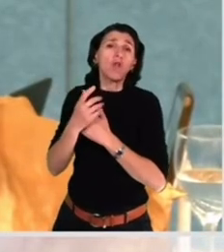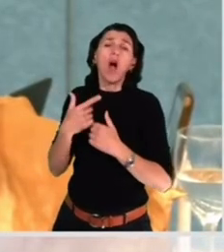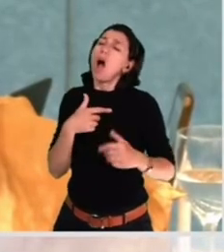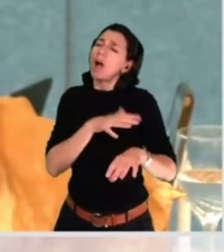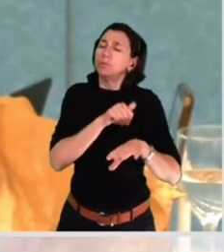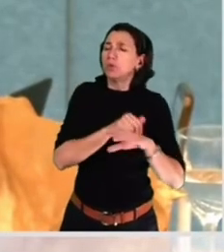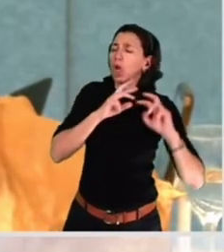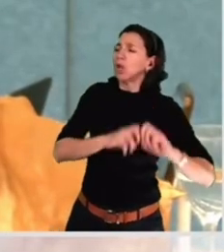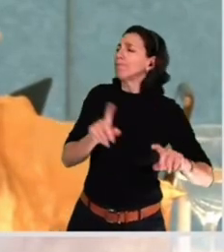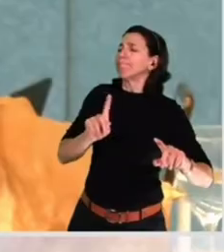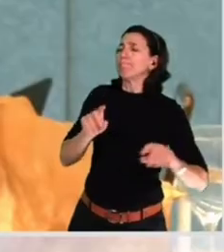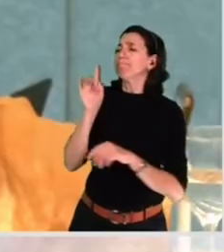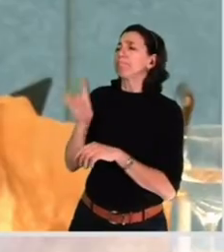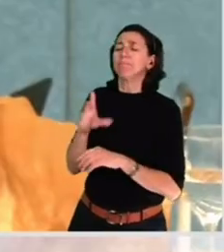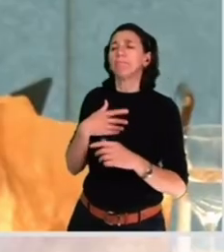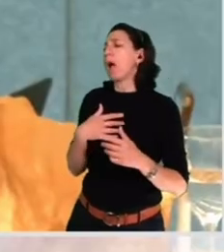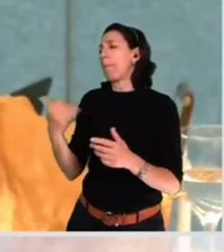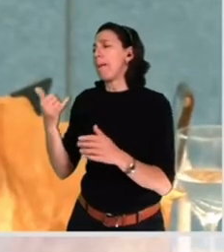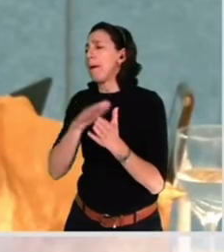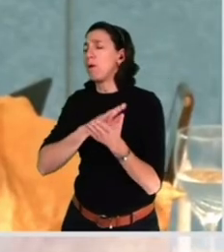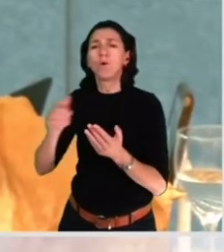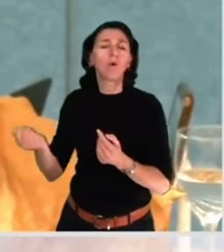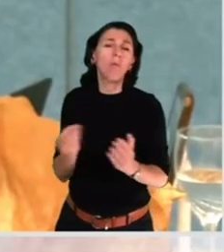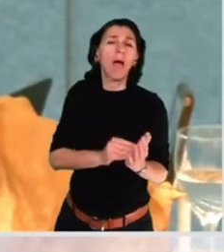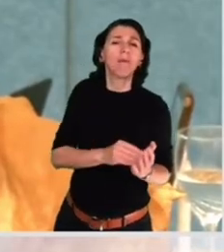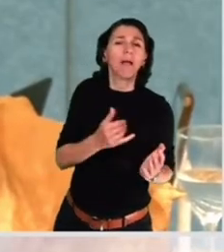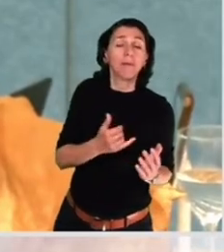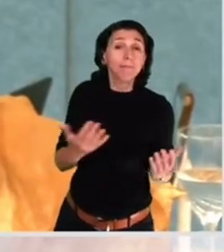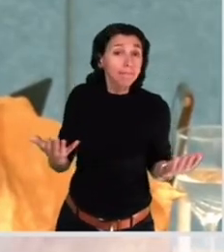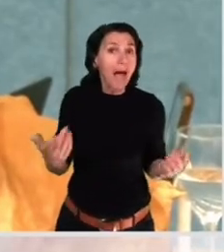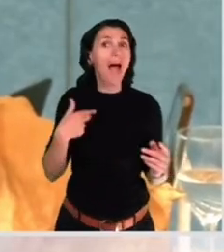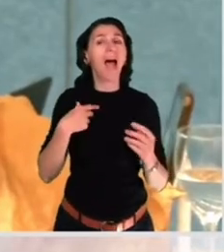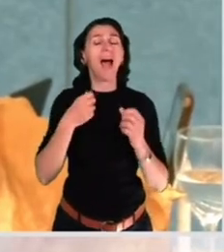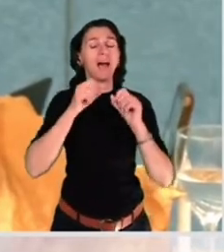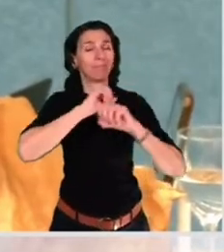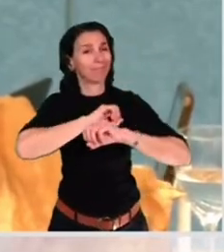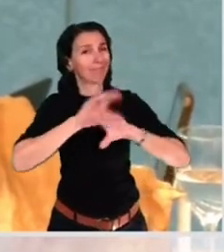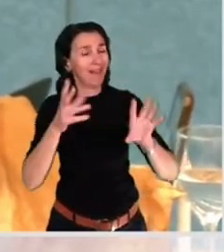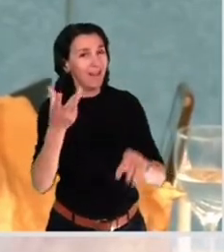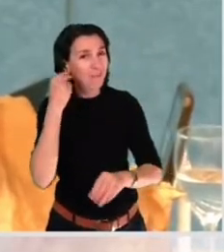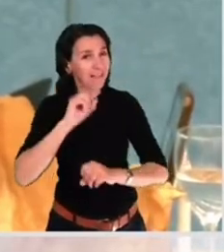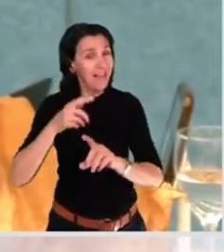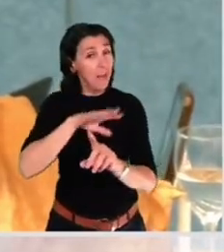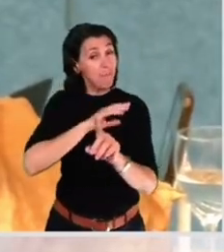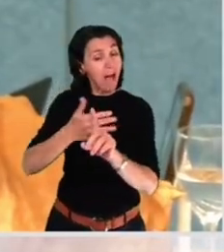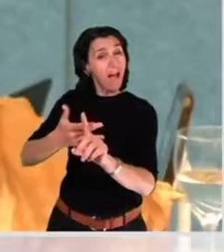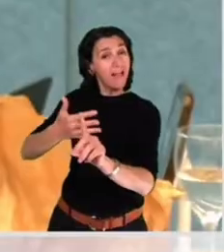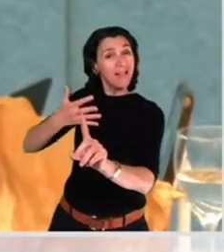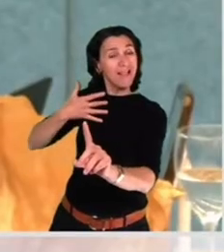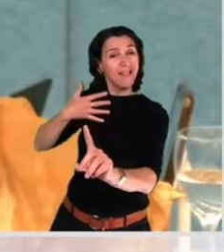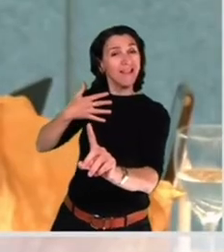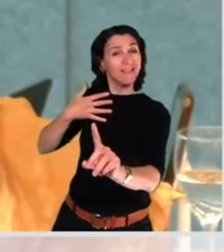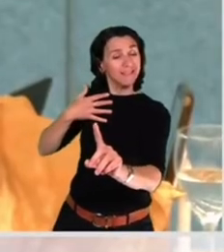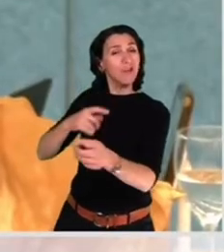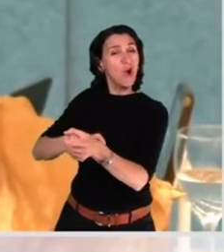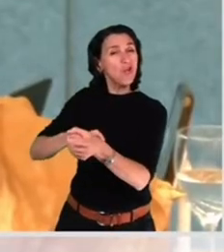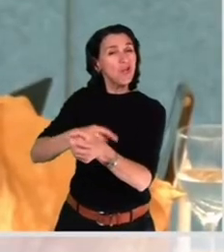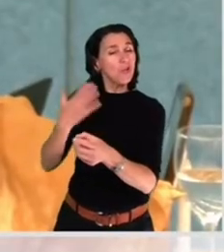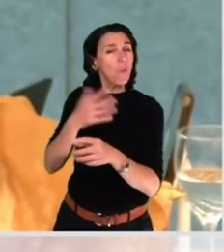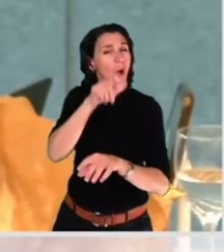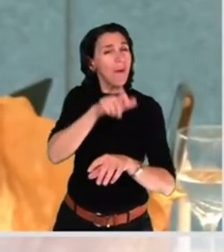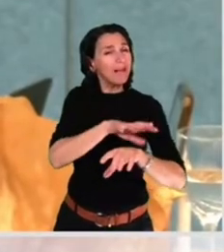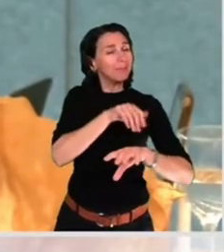enquêteur. Maintenant que je connais son historique, je m'en étonne beaucoup moins. Ici,